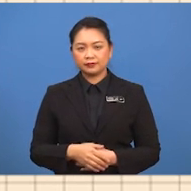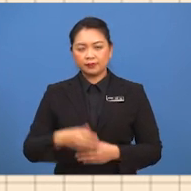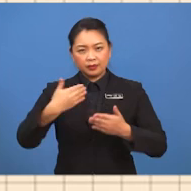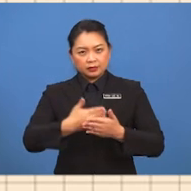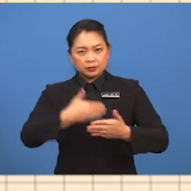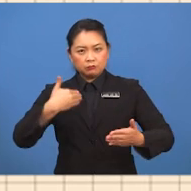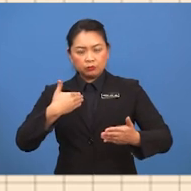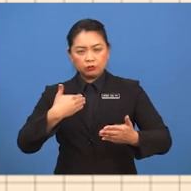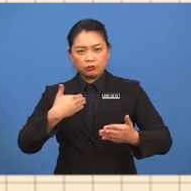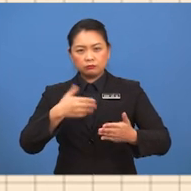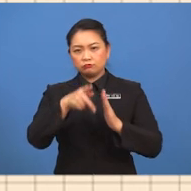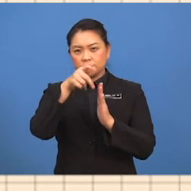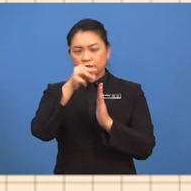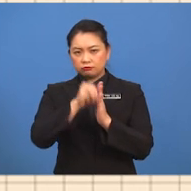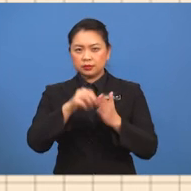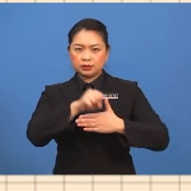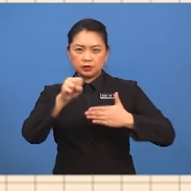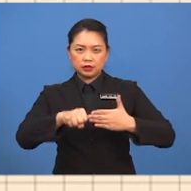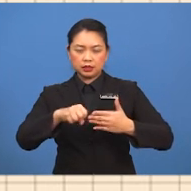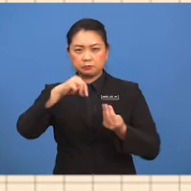Sebelum menyelesaikan soalan ini,